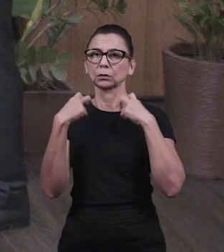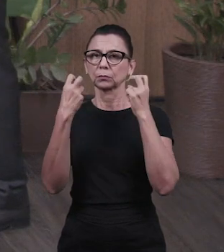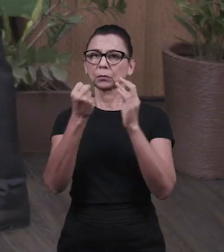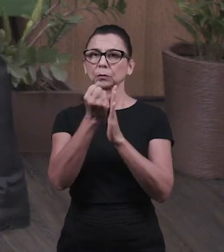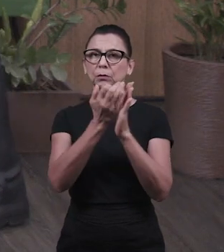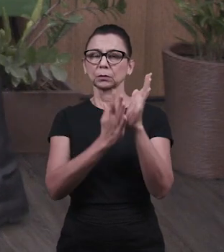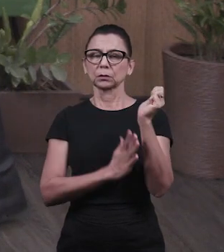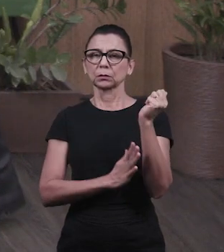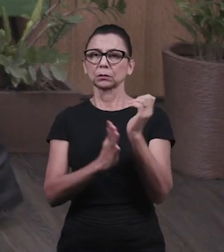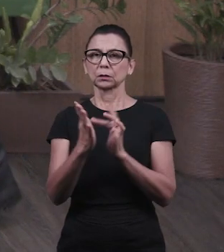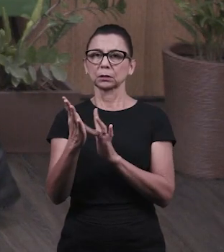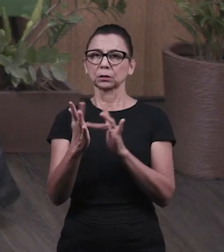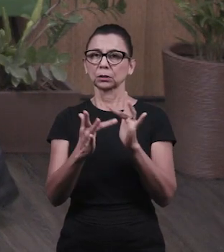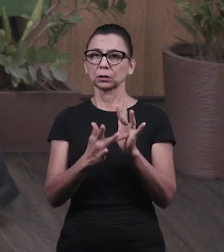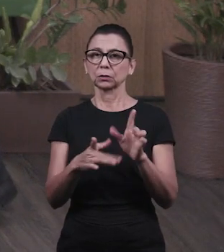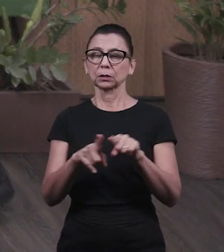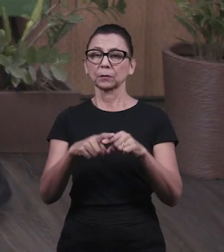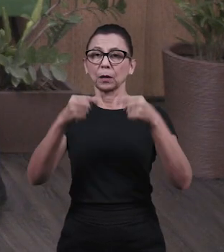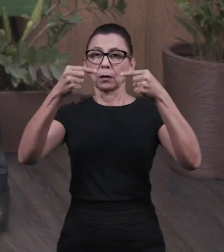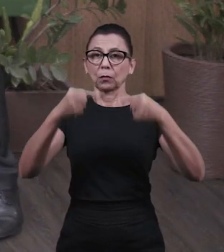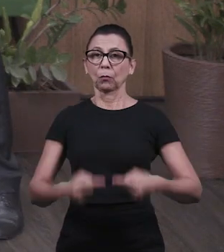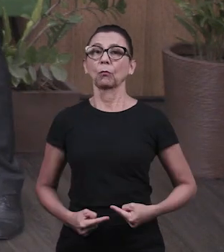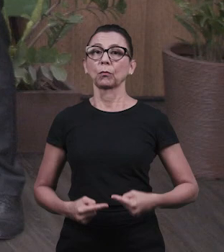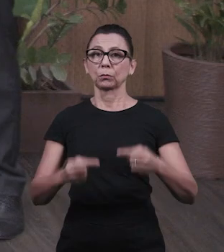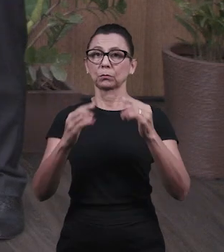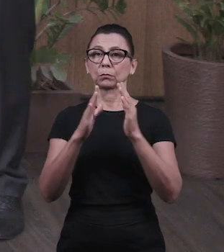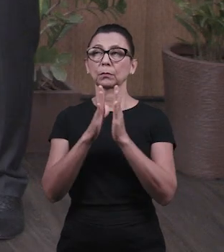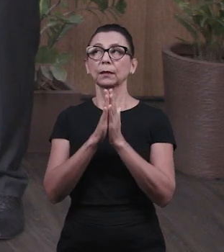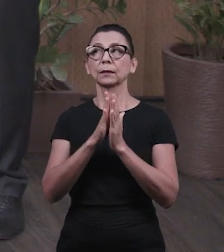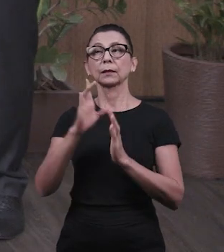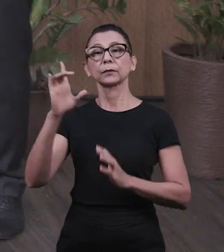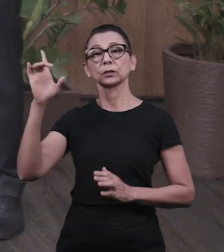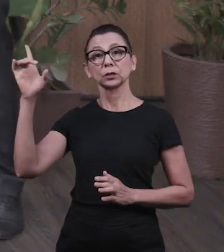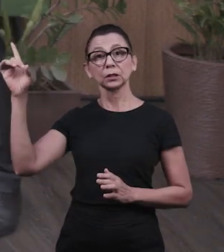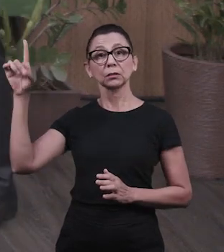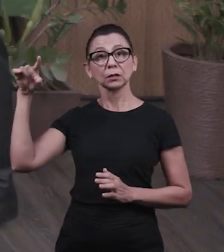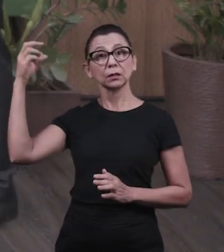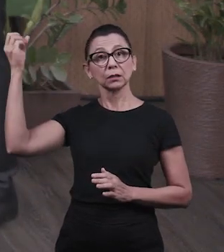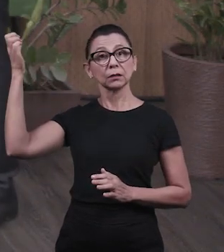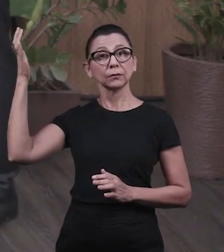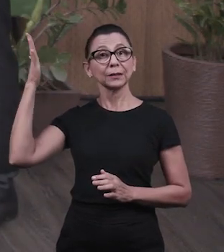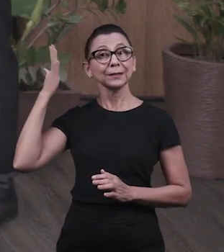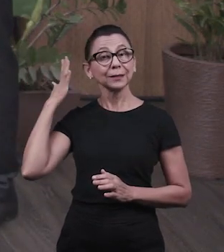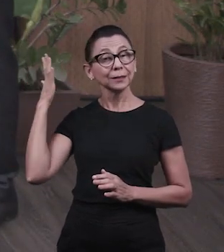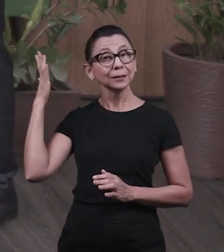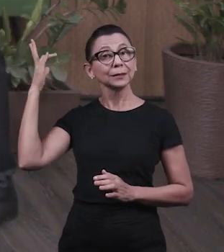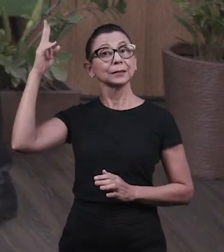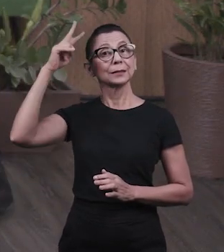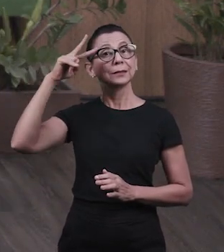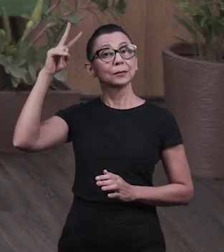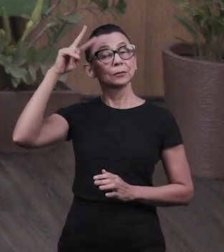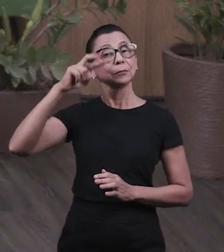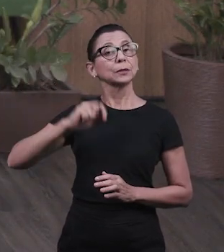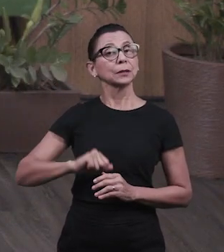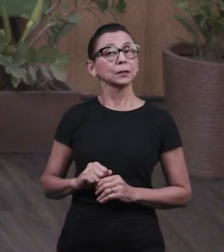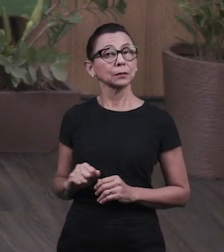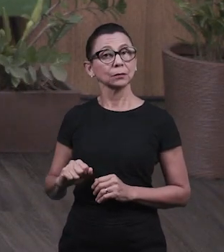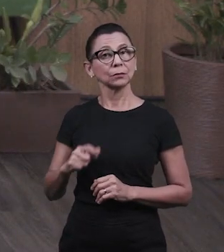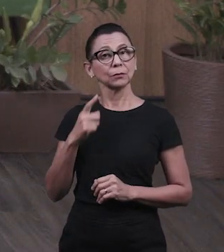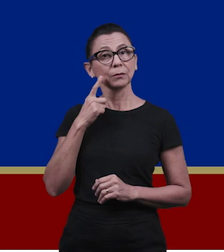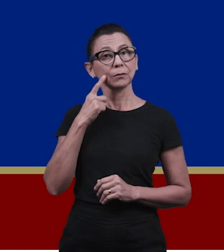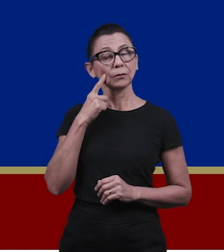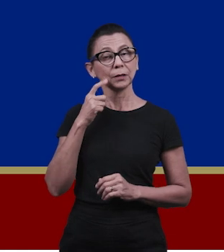кровь и Слово. То есть оппозиция напротив этих двух элементов. Мы хотим напомнить, что, посмотрите, Евангелие